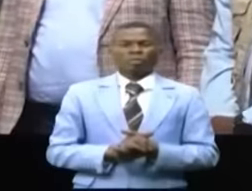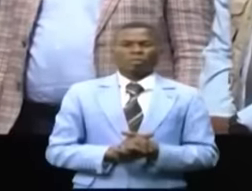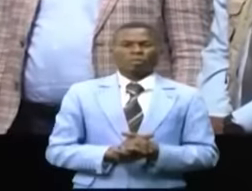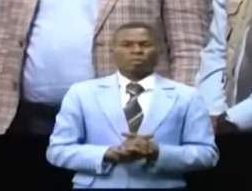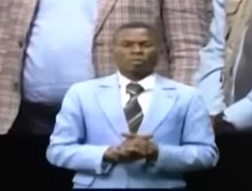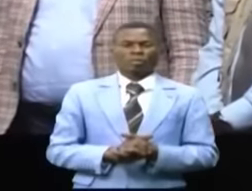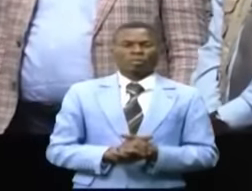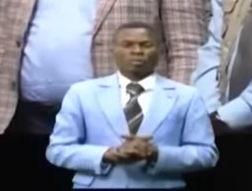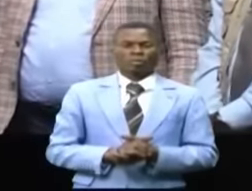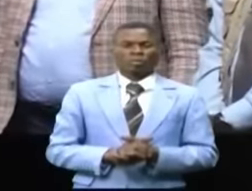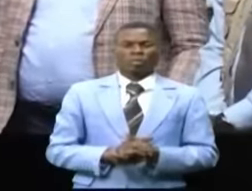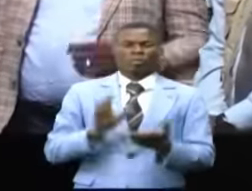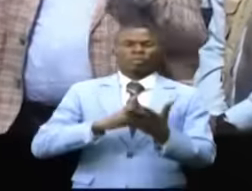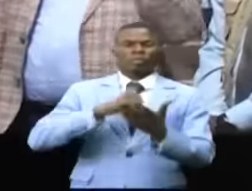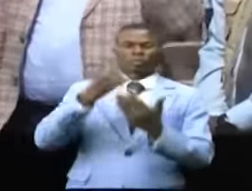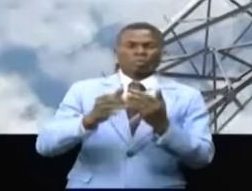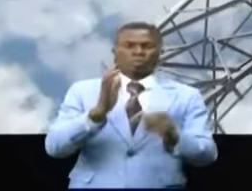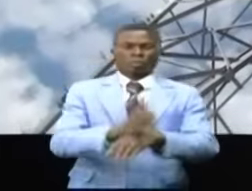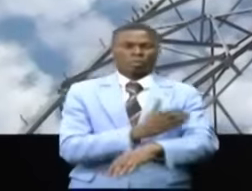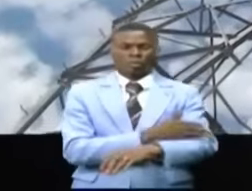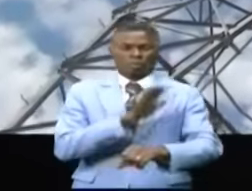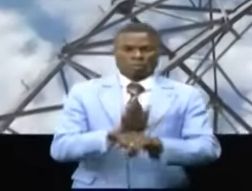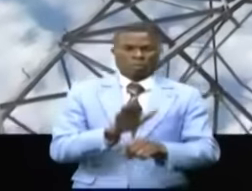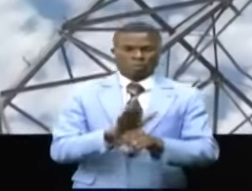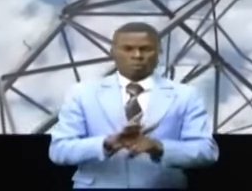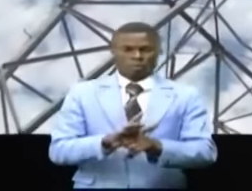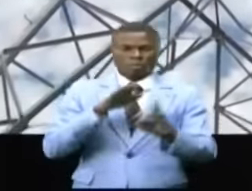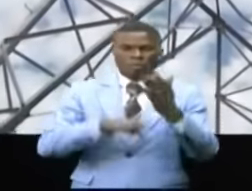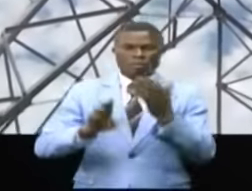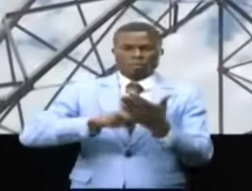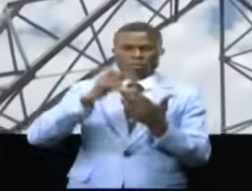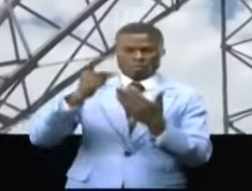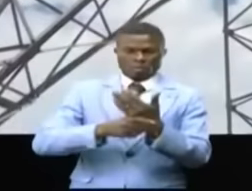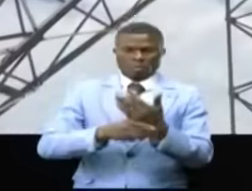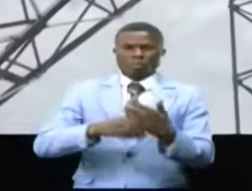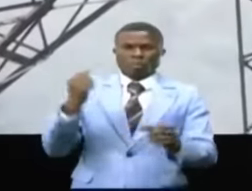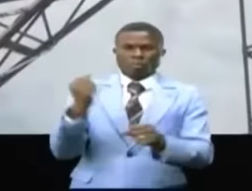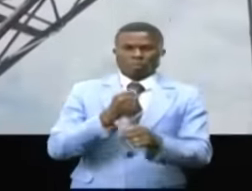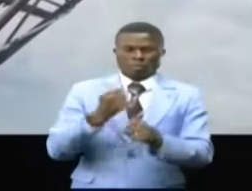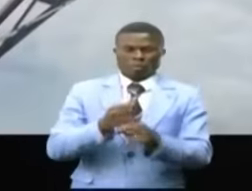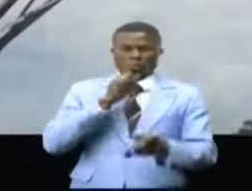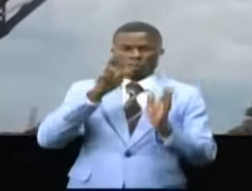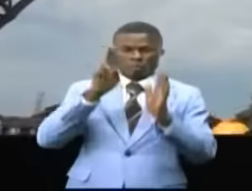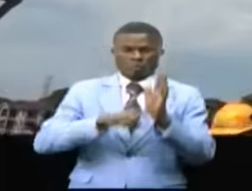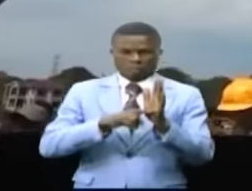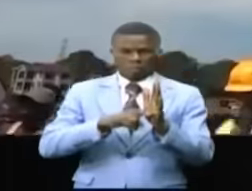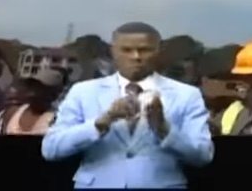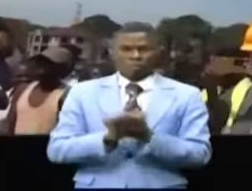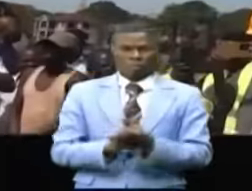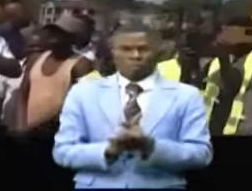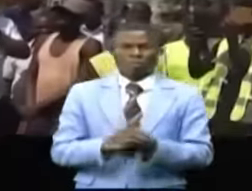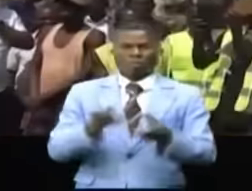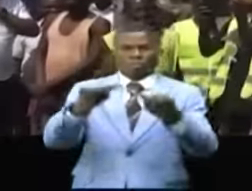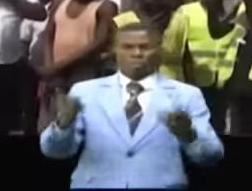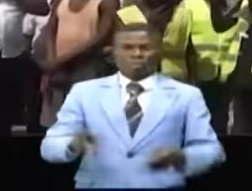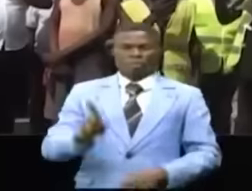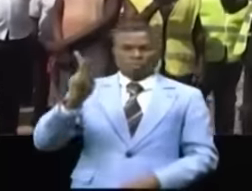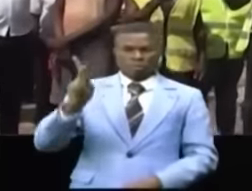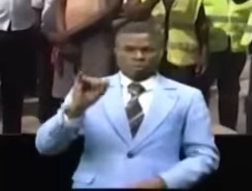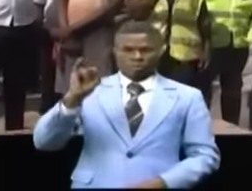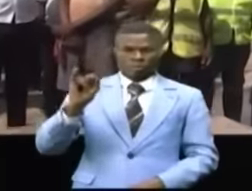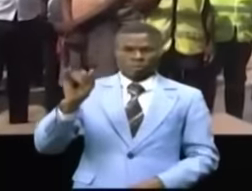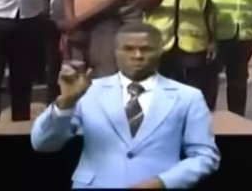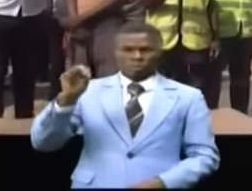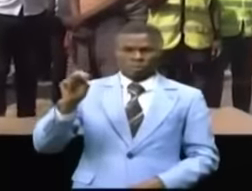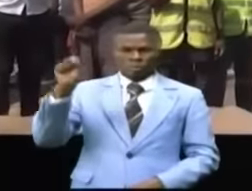Kabemba. De progrès notables inscrit l'agenda de cette mission parlementaire. Au poste de Kintsuka, on a vu qu'il y a un